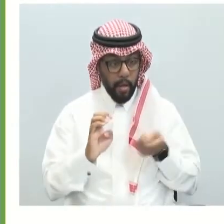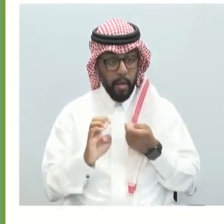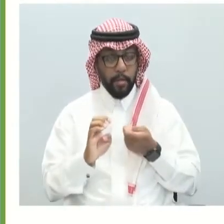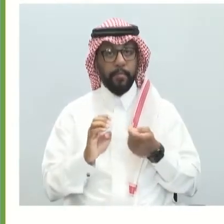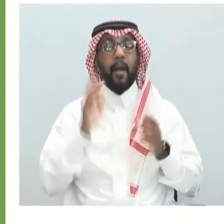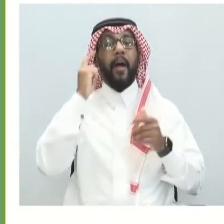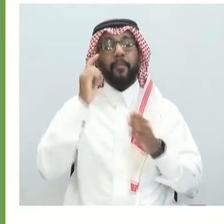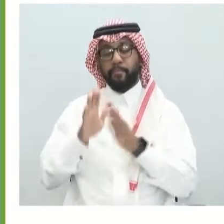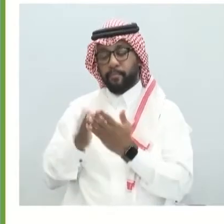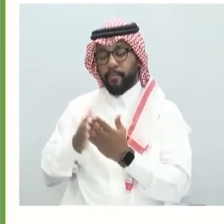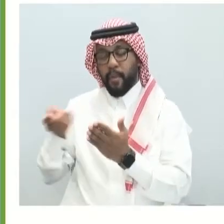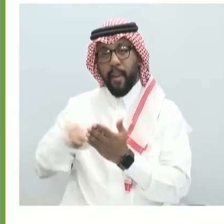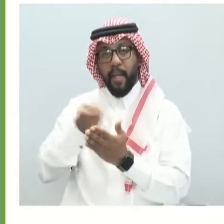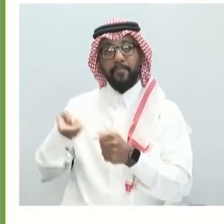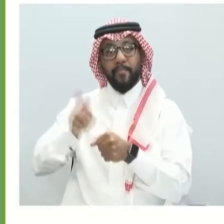صحيحه